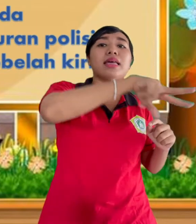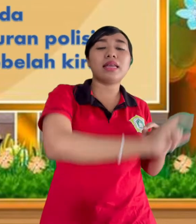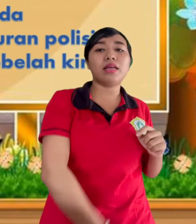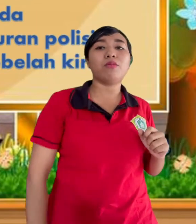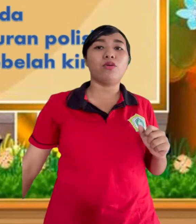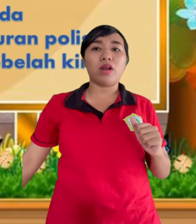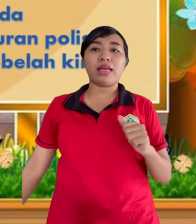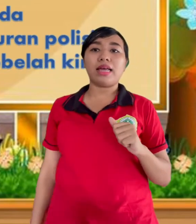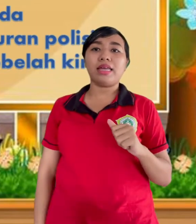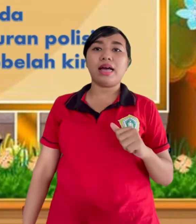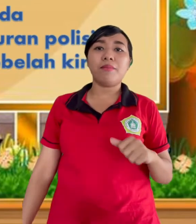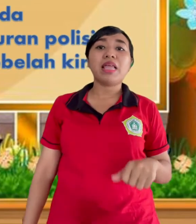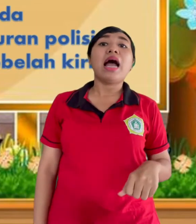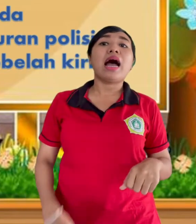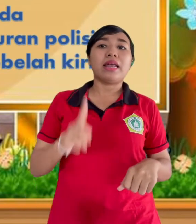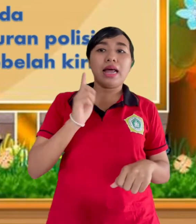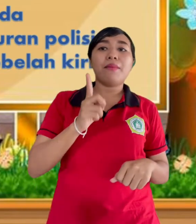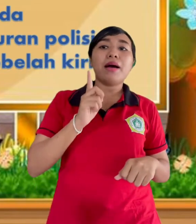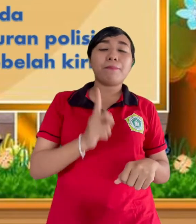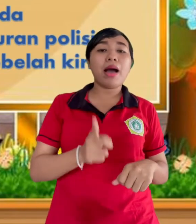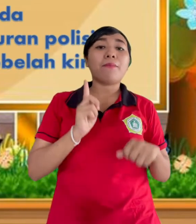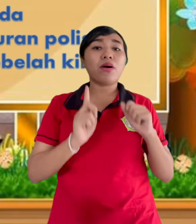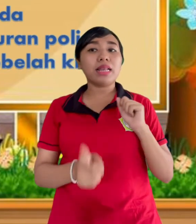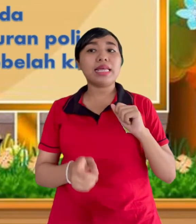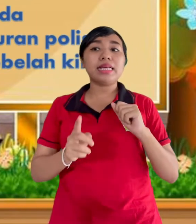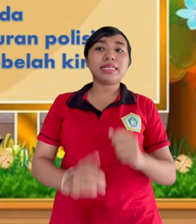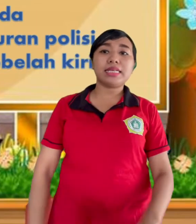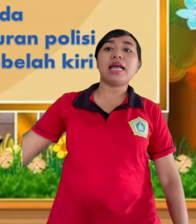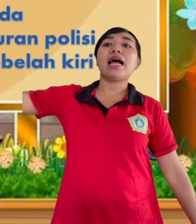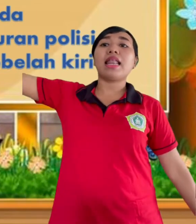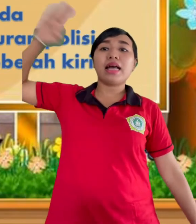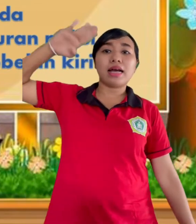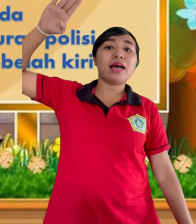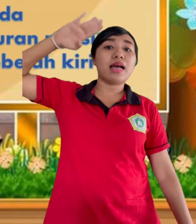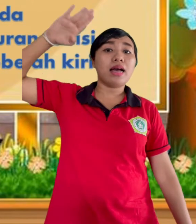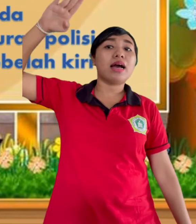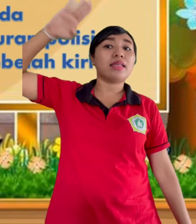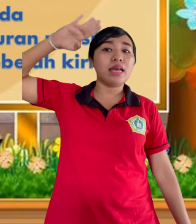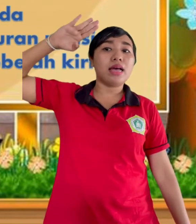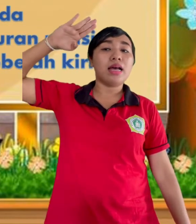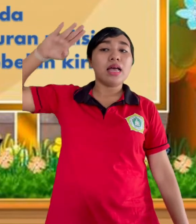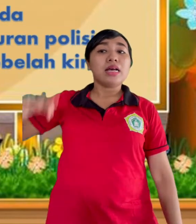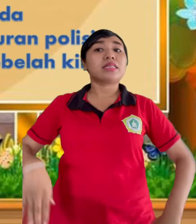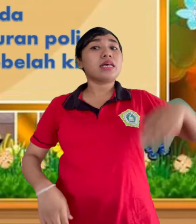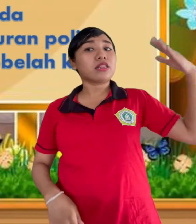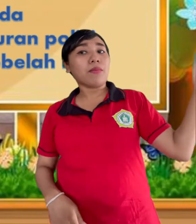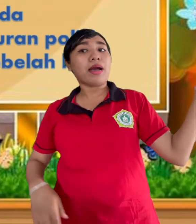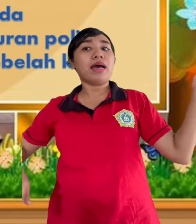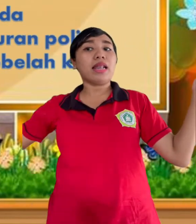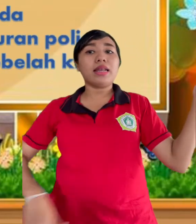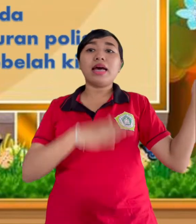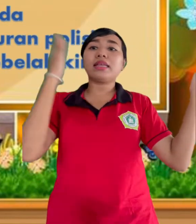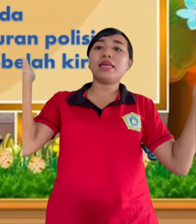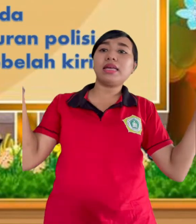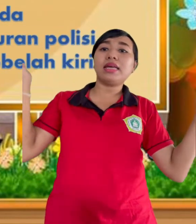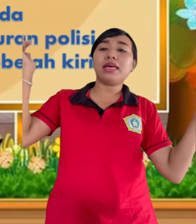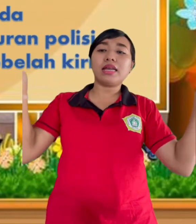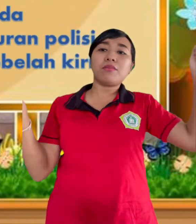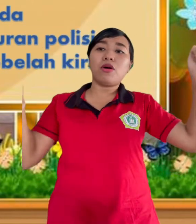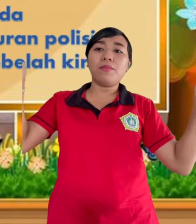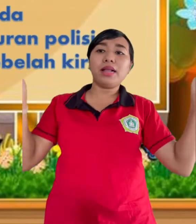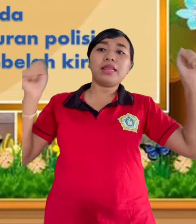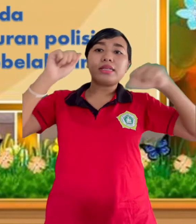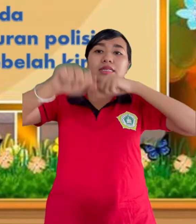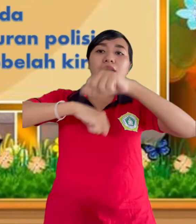sebelah kiri. Bu Guru ulangi lagi ya. Ada Bapak Polisi, alangkah gagahnya. Stop kanan dan